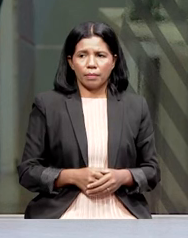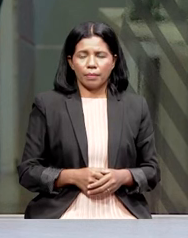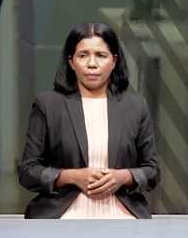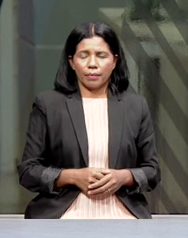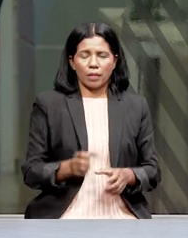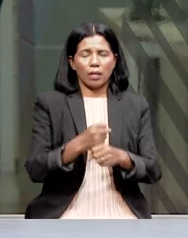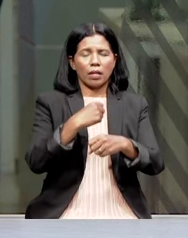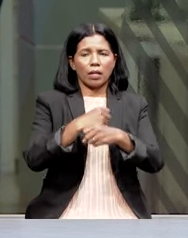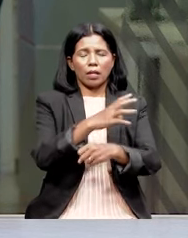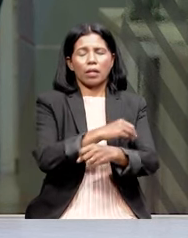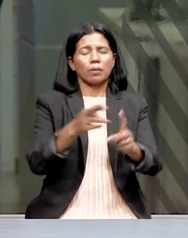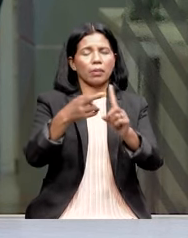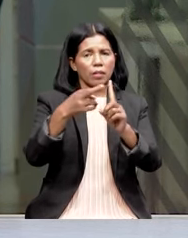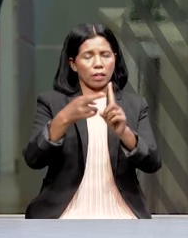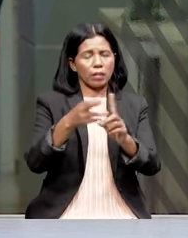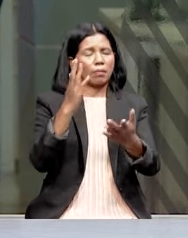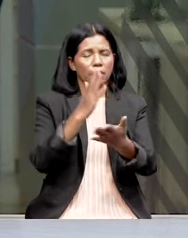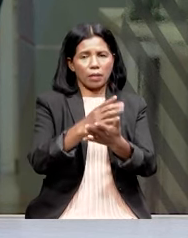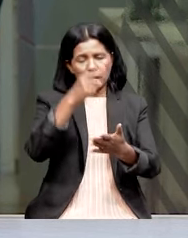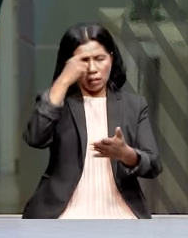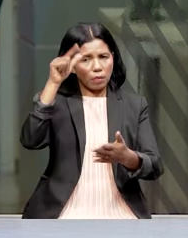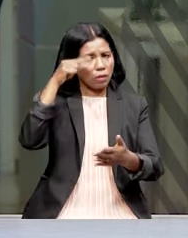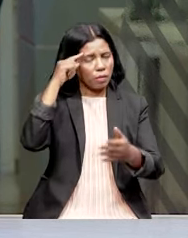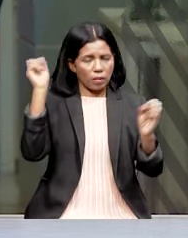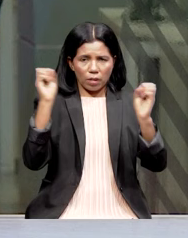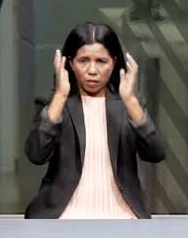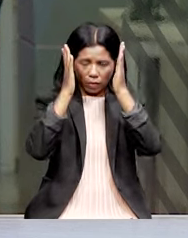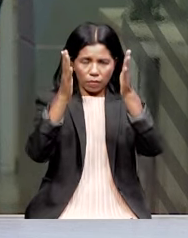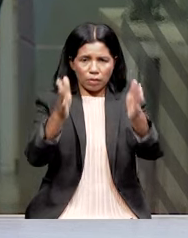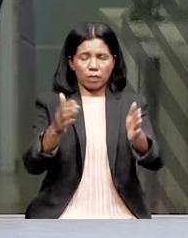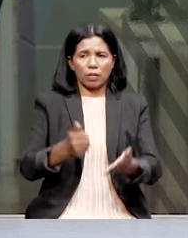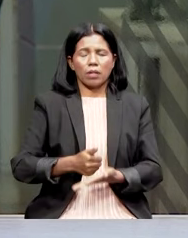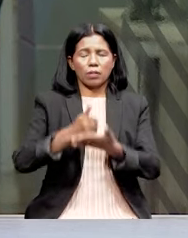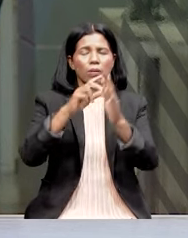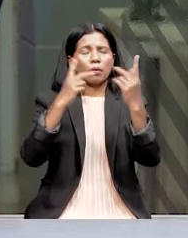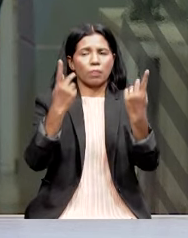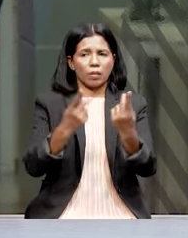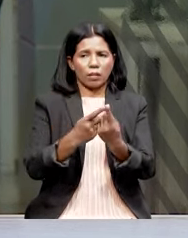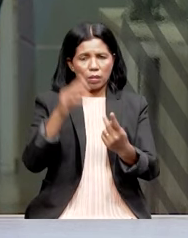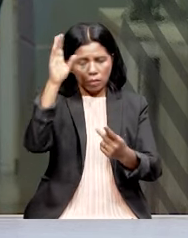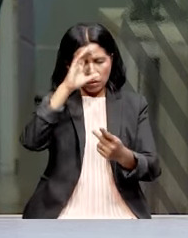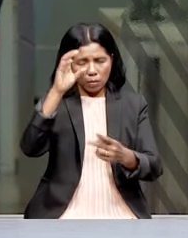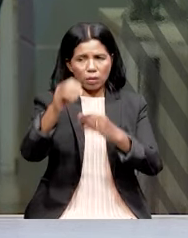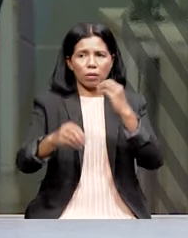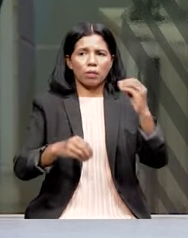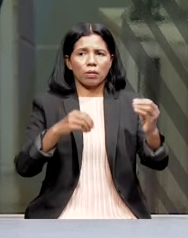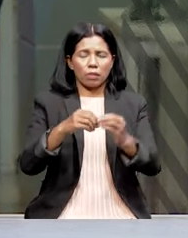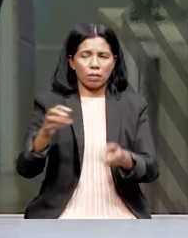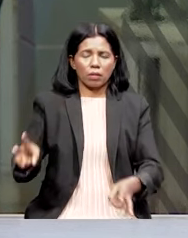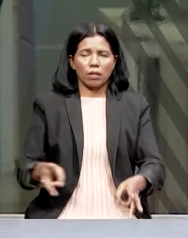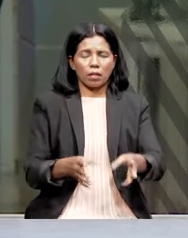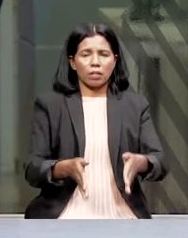Construção memória da massacre Santa Cruz Parado, também governo lá e saridade, ato apoio companhia Horibuca Solução, quando badalam,